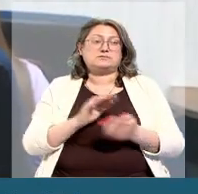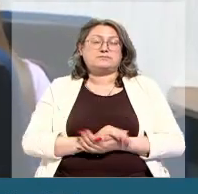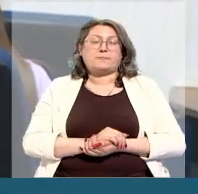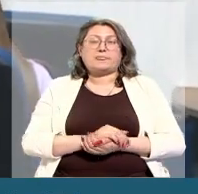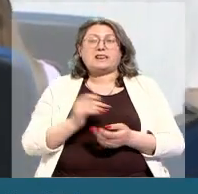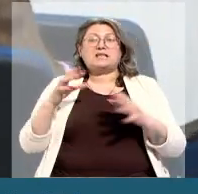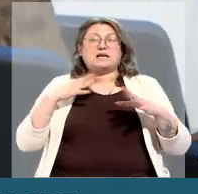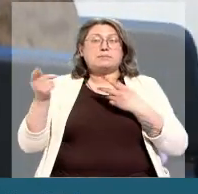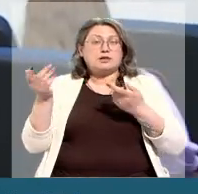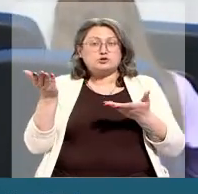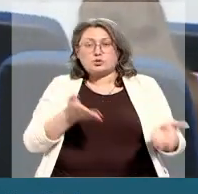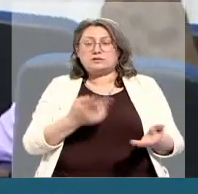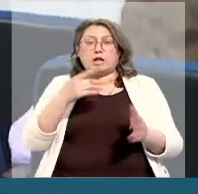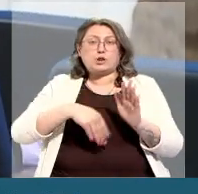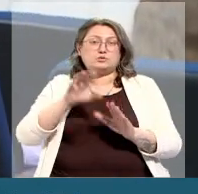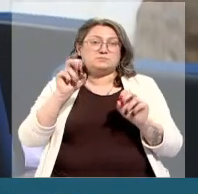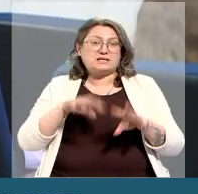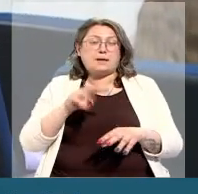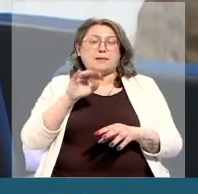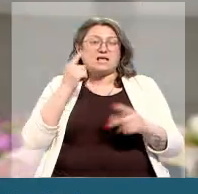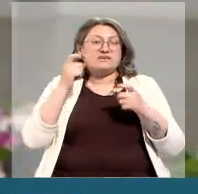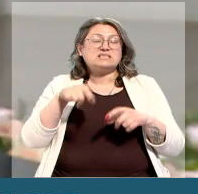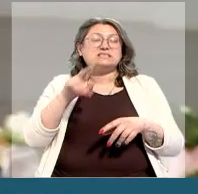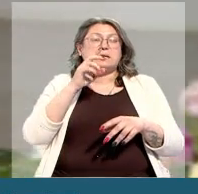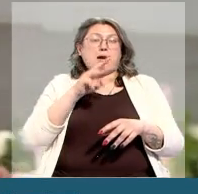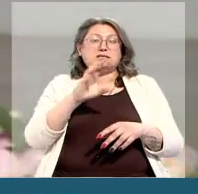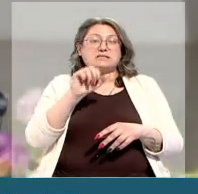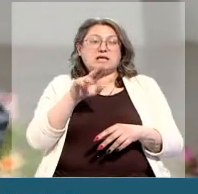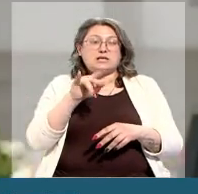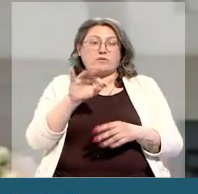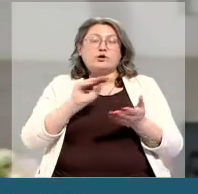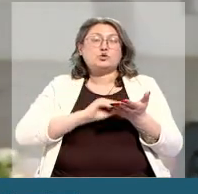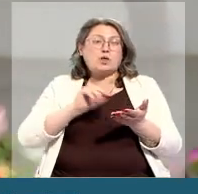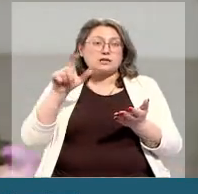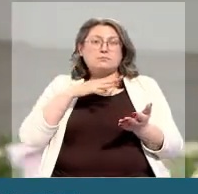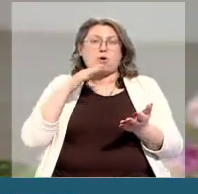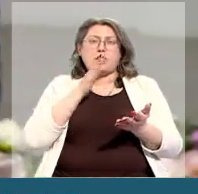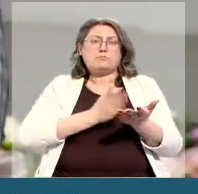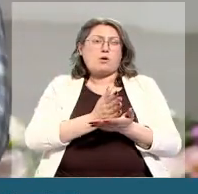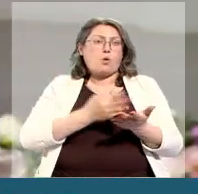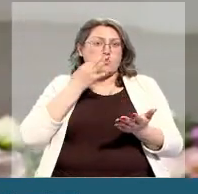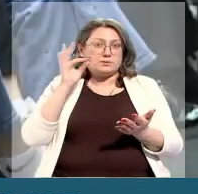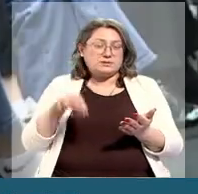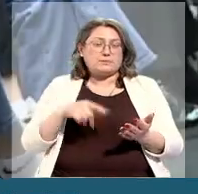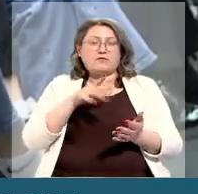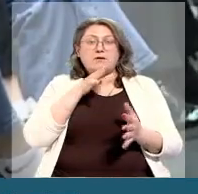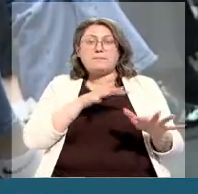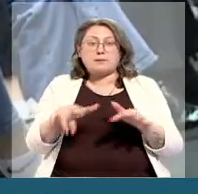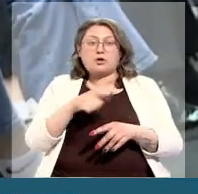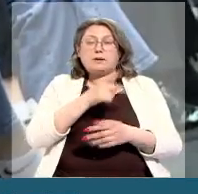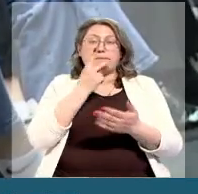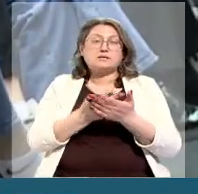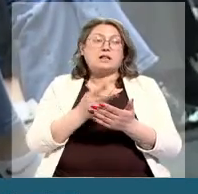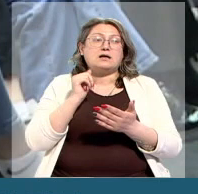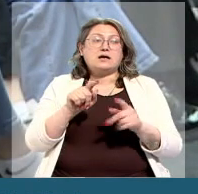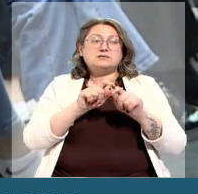тренинг приглашен один из лучших специалистов медиасферы страны – Марат Садыков, журналист с многолетним опытом работы. В ходе мероприятия эксперт показал,